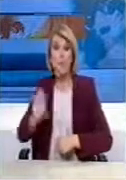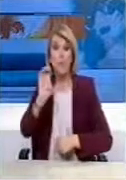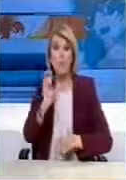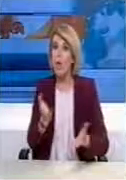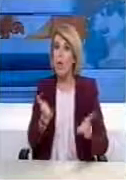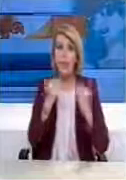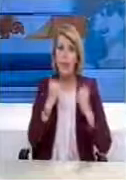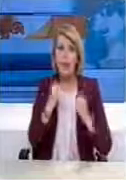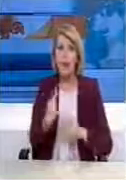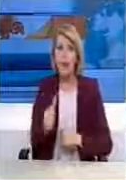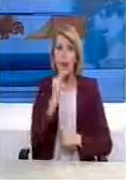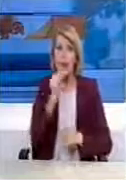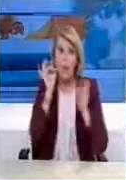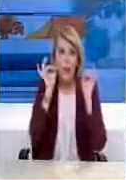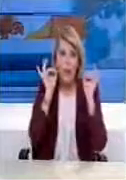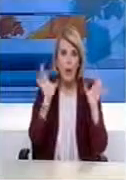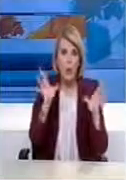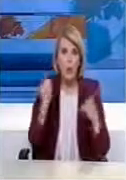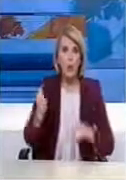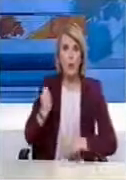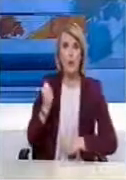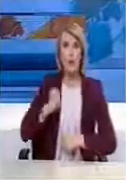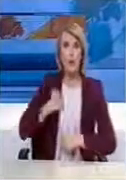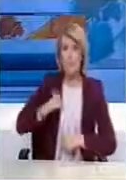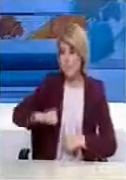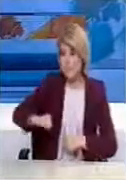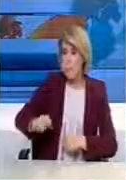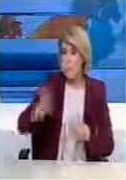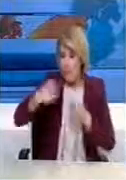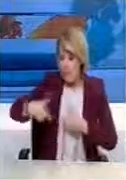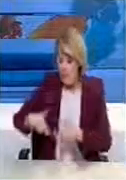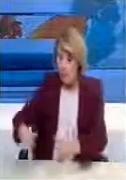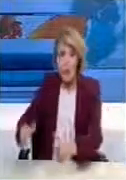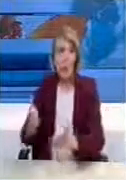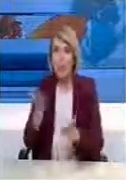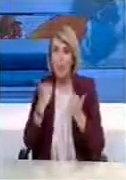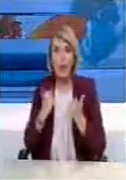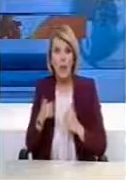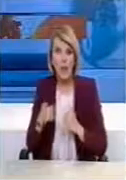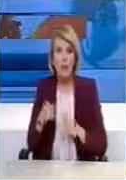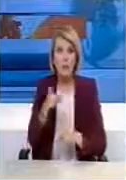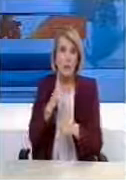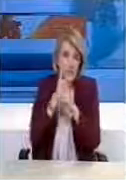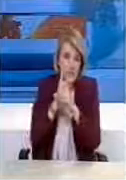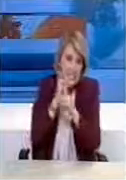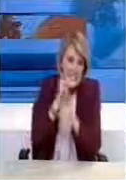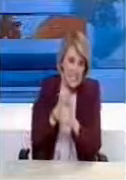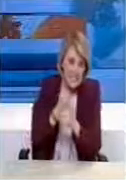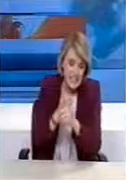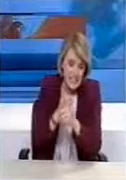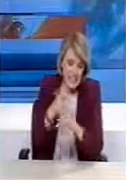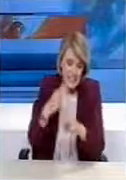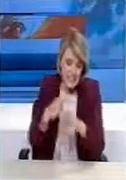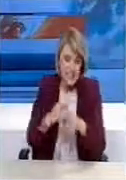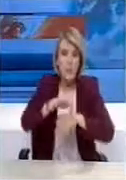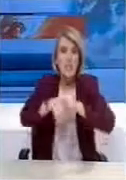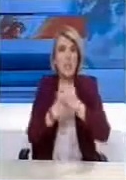πρόσβαση σε καθαρό νερό ή αποχέτευση, το οποίο καθιστά δύσκολη την εφαρμογή κρίσιμων μέτρων υγιεινής, όπως το τακτικό πλύσιμο των